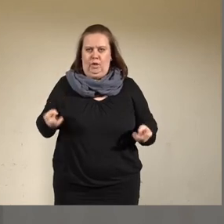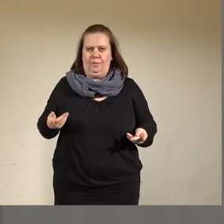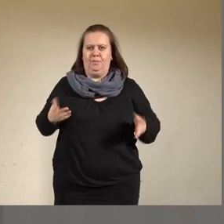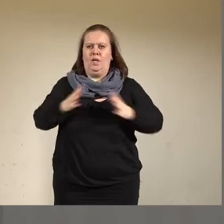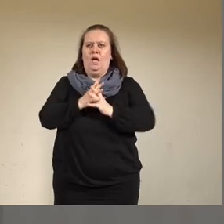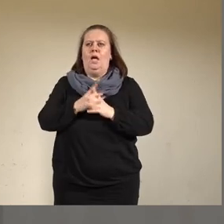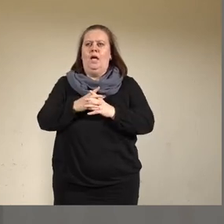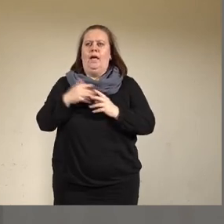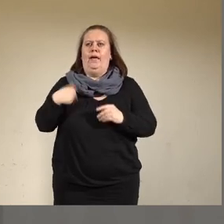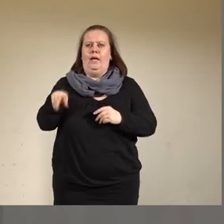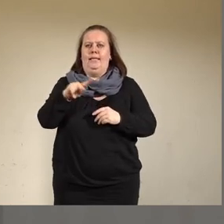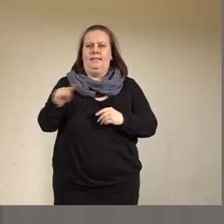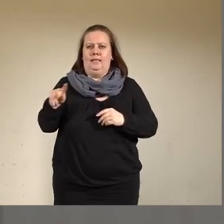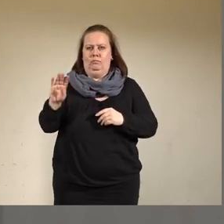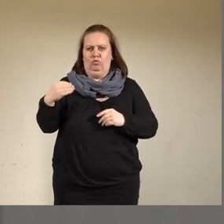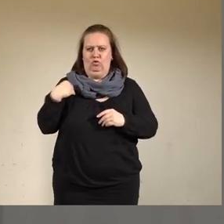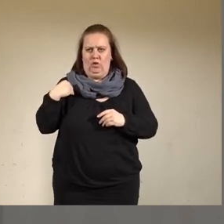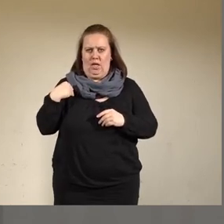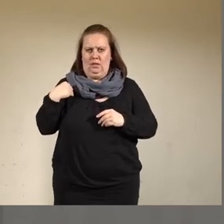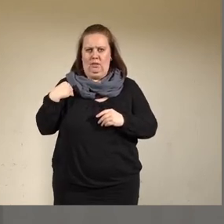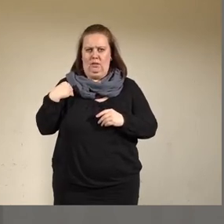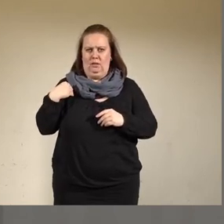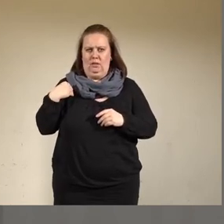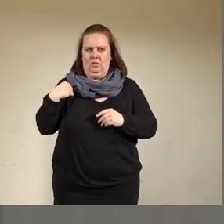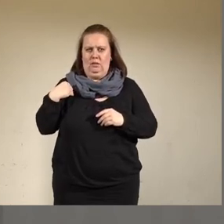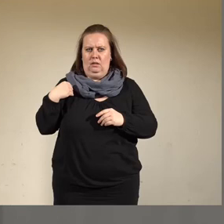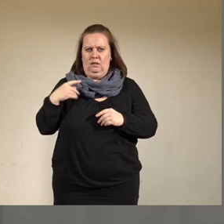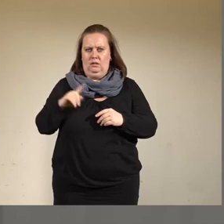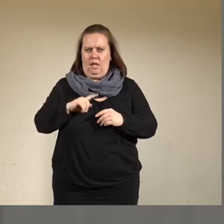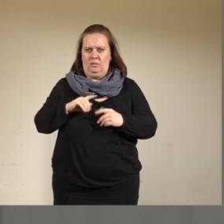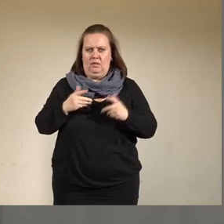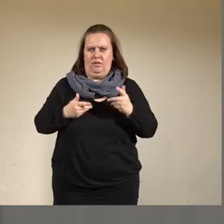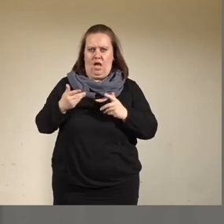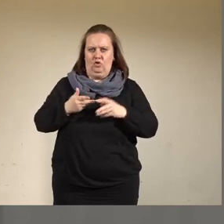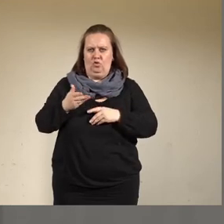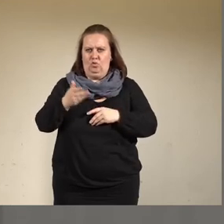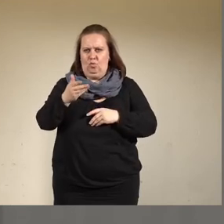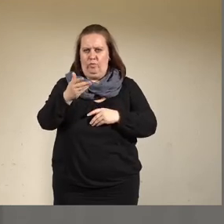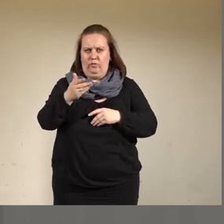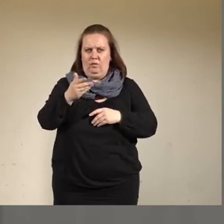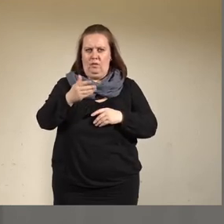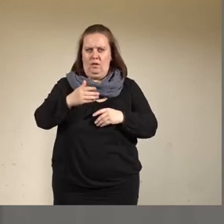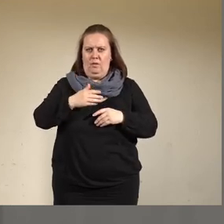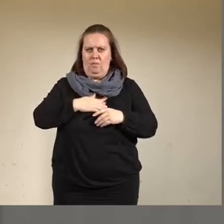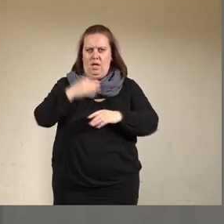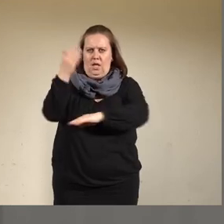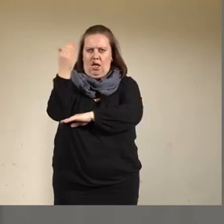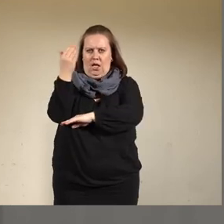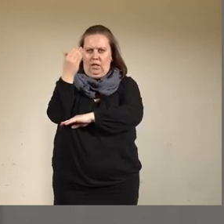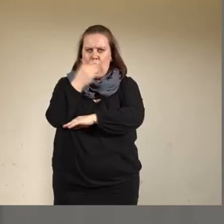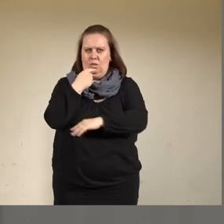Das nur am Rande. Herr Kiesling hat gesagt, ich hatte mir unterstellt, dass ich eventuell in der Zukunft meiner Rede nicht erwähnen würde,